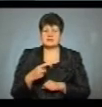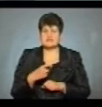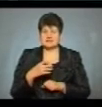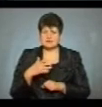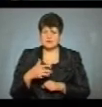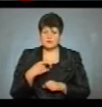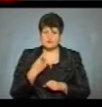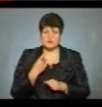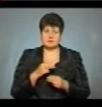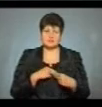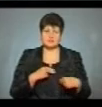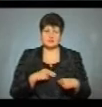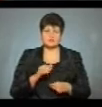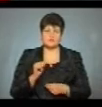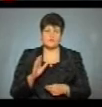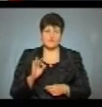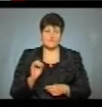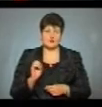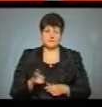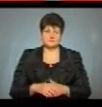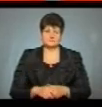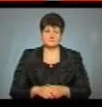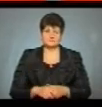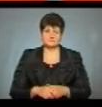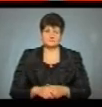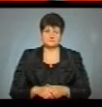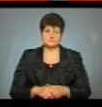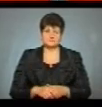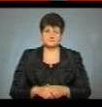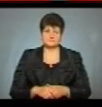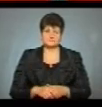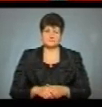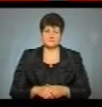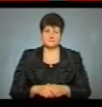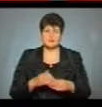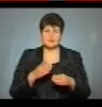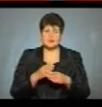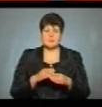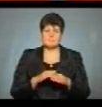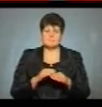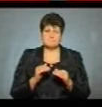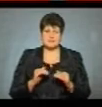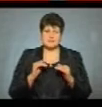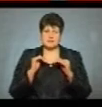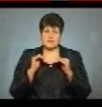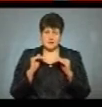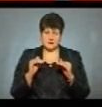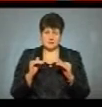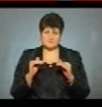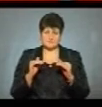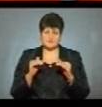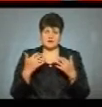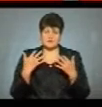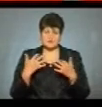працівник Тернопільмостобуду Анатолій Вовк. Застропили, підняли, вирівняли ту балочку і тоді